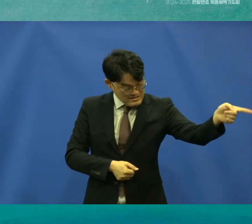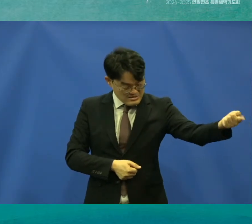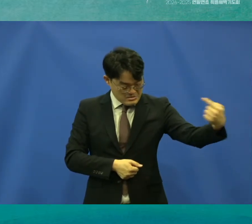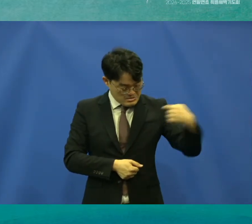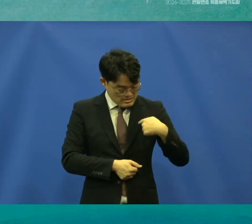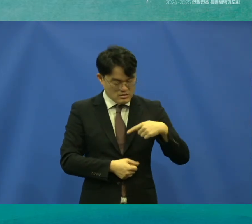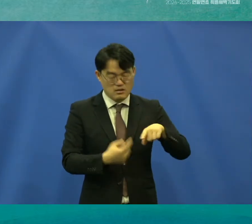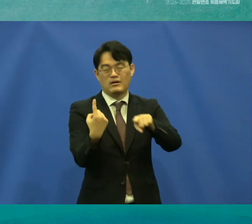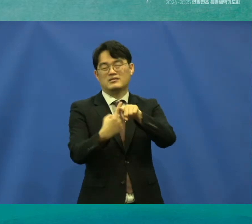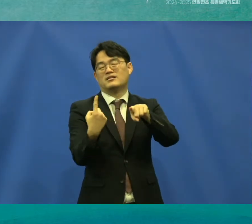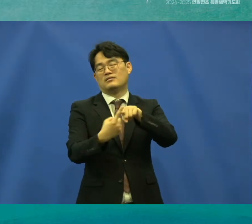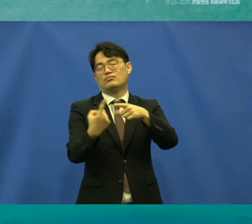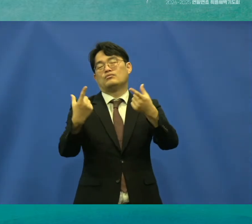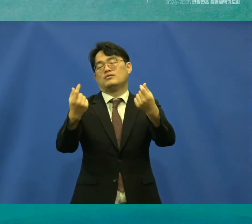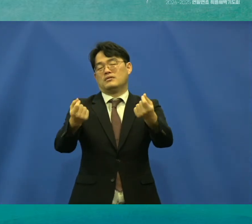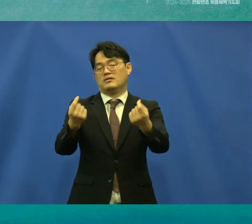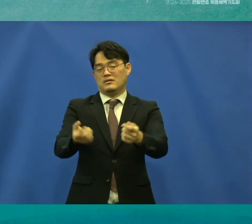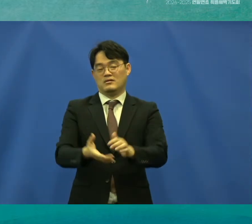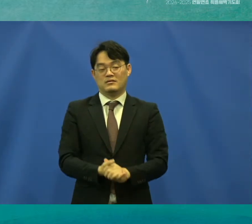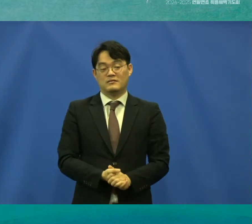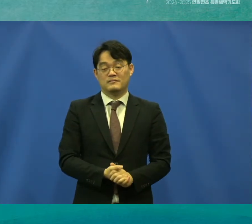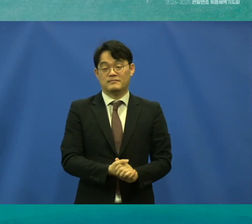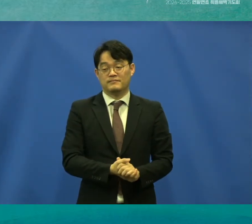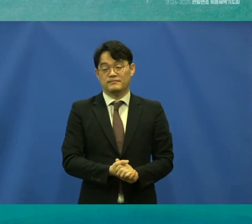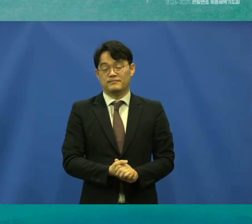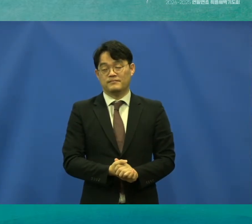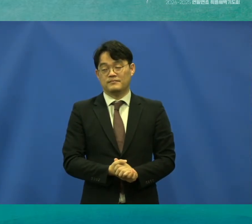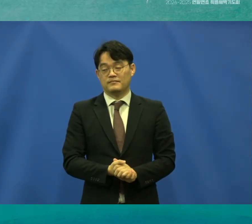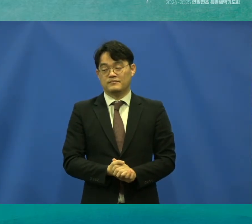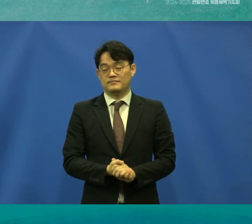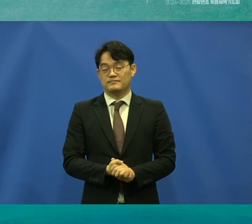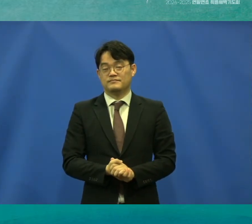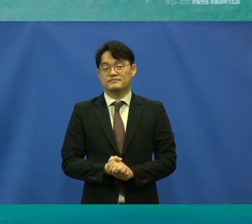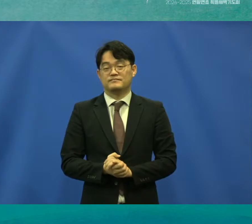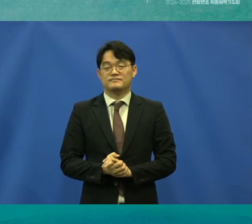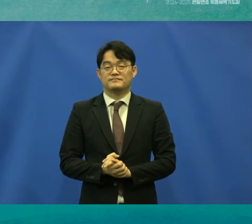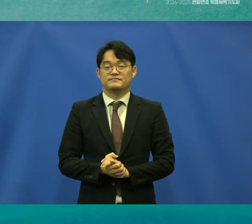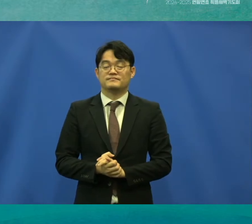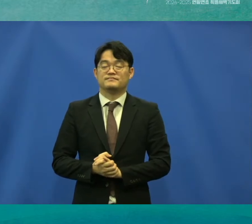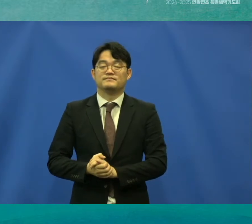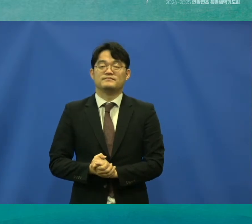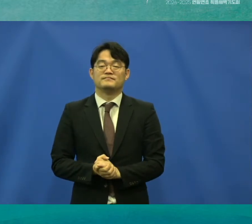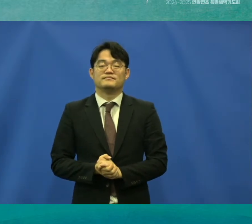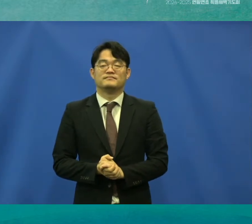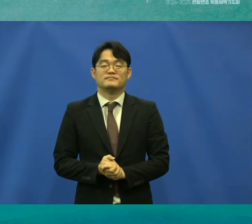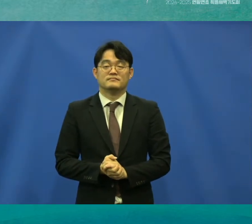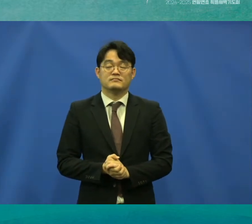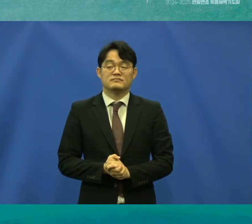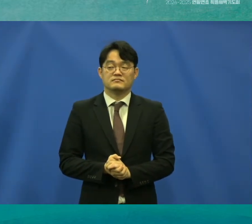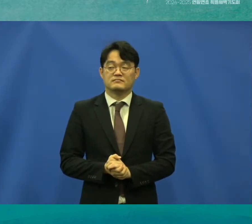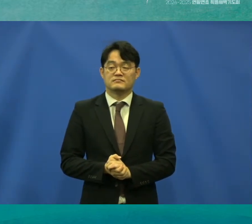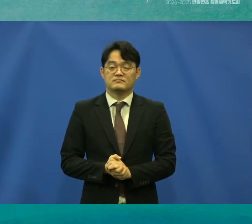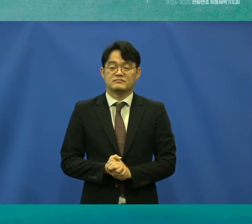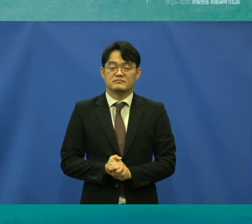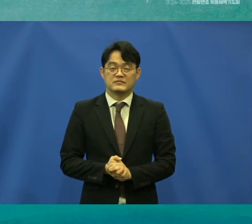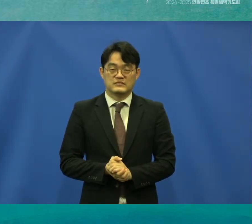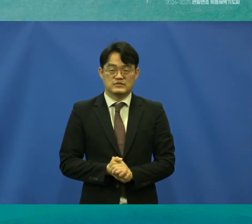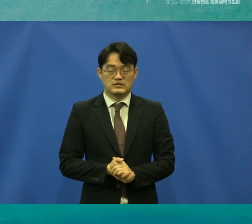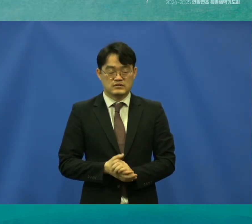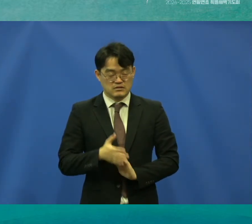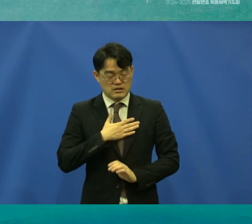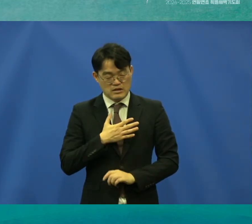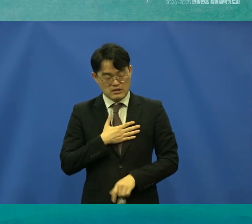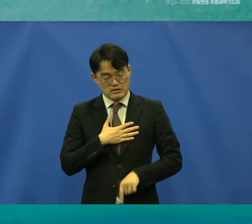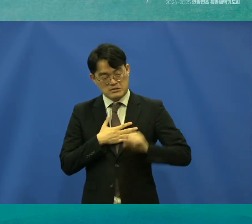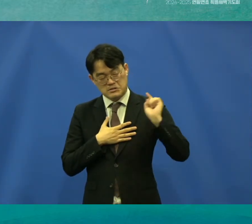그런데 왜 나를 은혜를 베풀어 주시고 구원하셨는데 I'm not sure. 자꾸 오늘 왜 영어가 나오려고